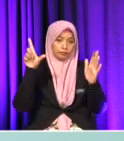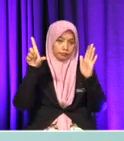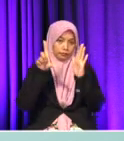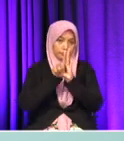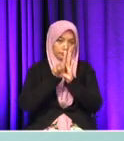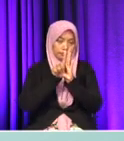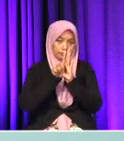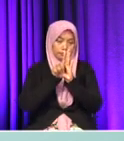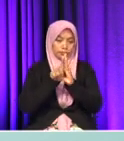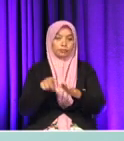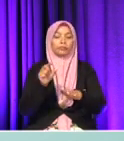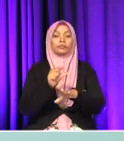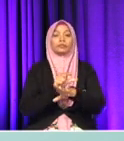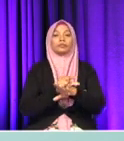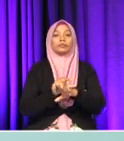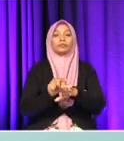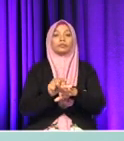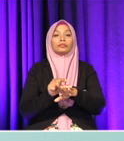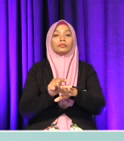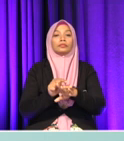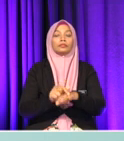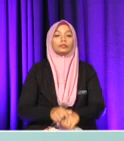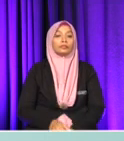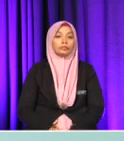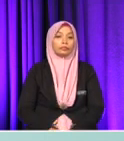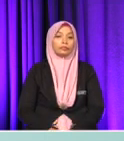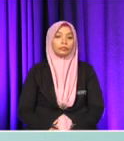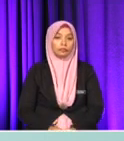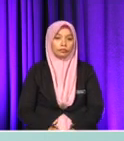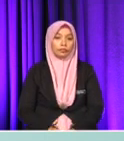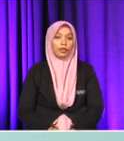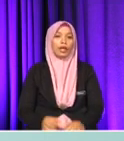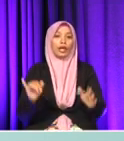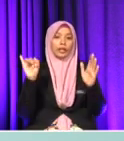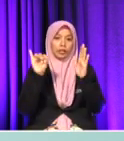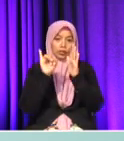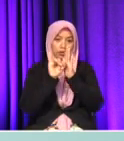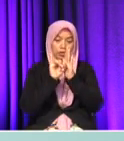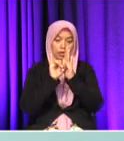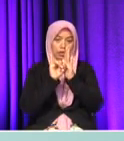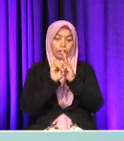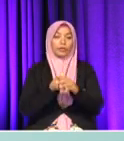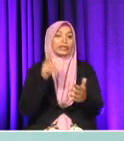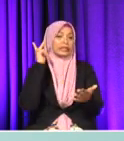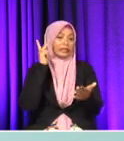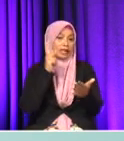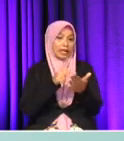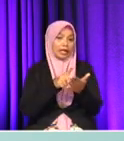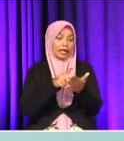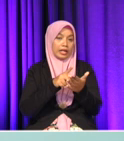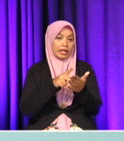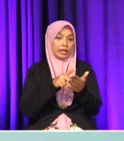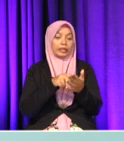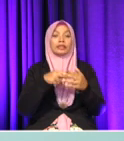yang kedua logo yang menggunakan icon atau gambar sebagai lambang atau tanduk pengendalian Syarikat dan yang ketiga logo yang menggunakan